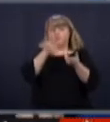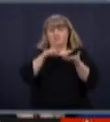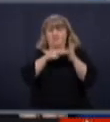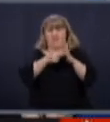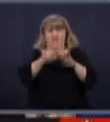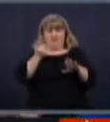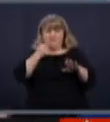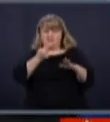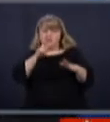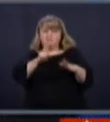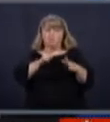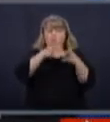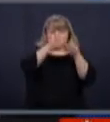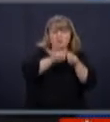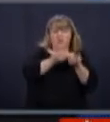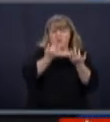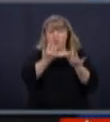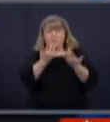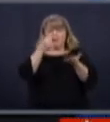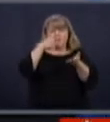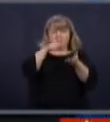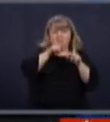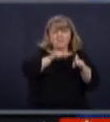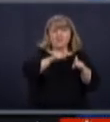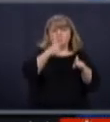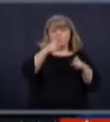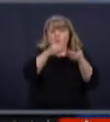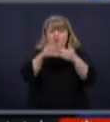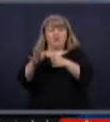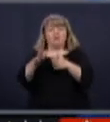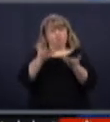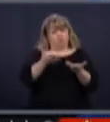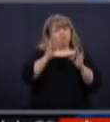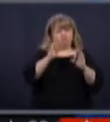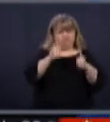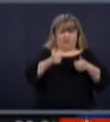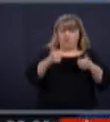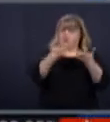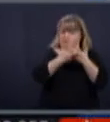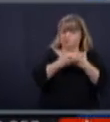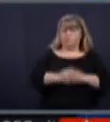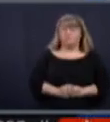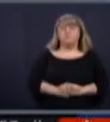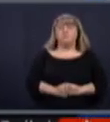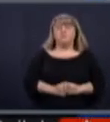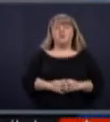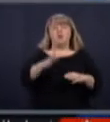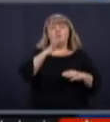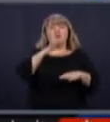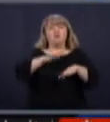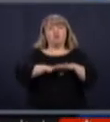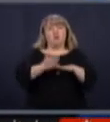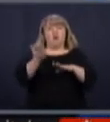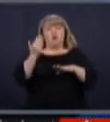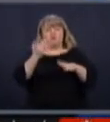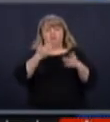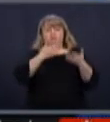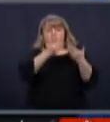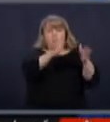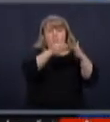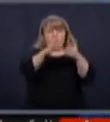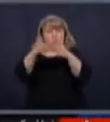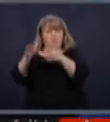est nécessaire pour déconfiner. Parlant de déconfinement, on a eu beaucoup de discussions au cours des derniers